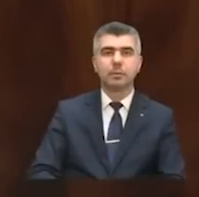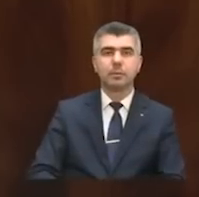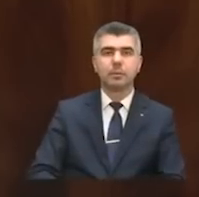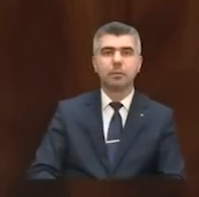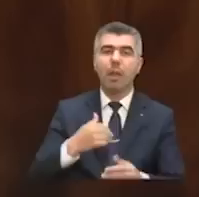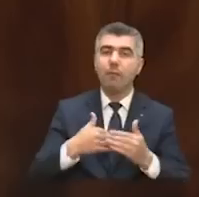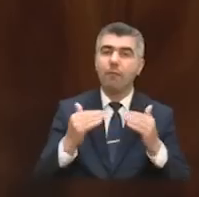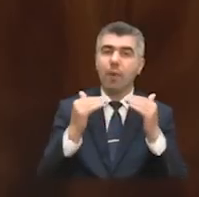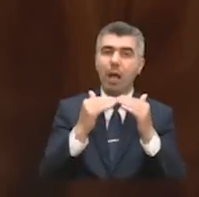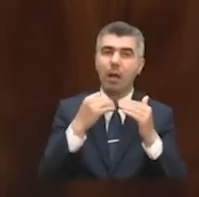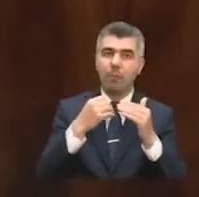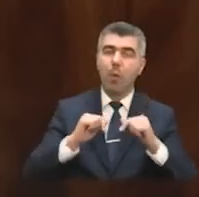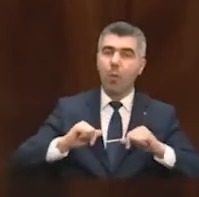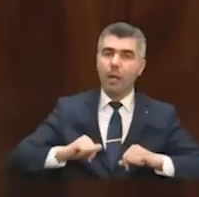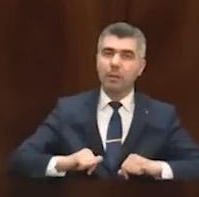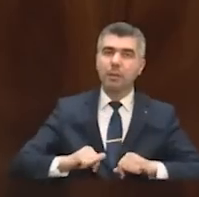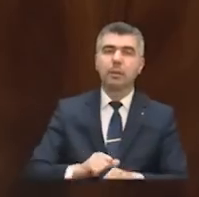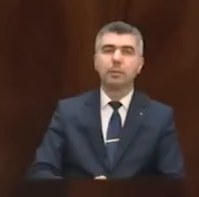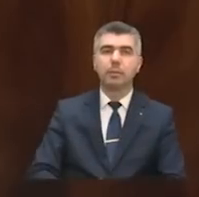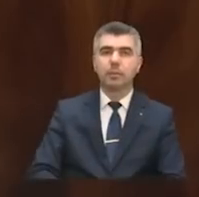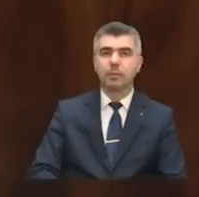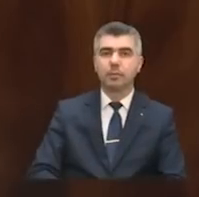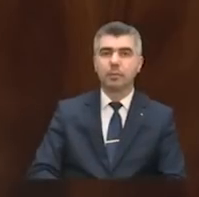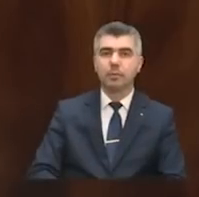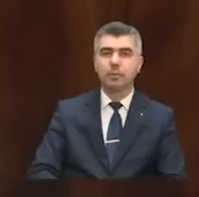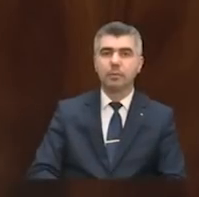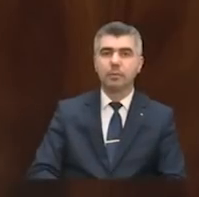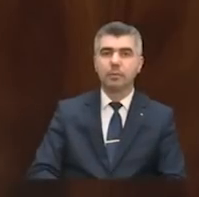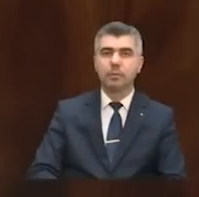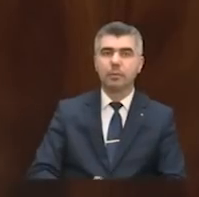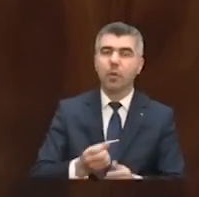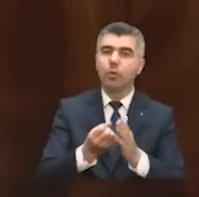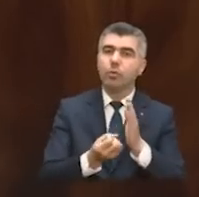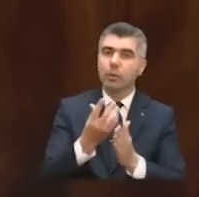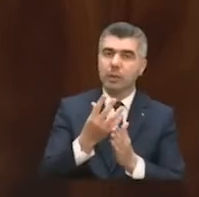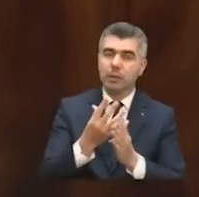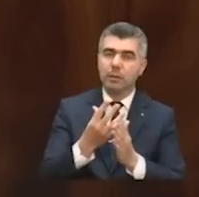اتفقنا بأنه مع السي الوزير بأنه غادي يجيب واحد البلان